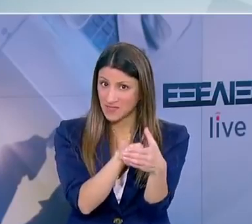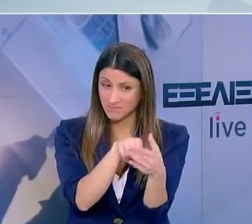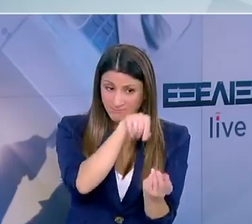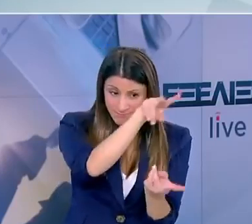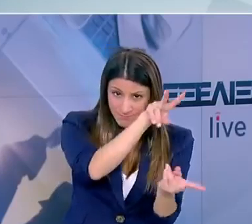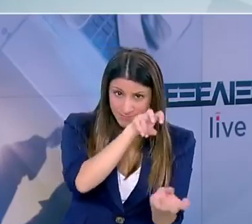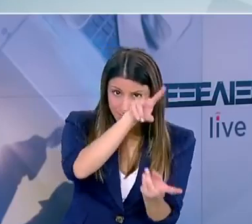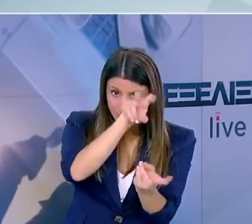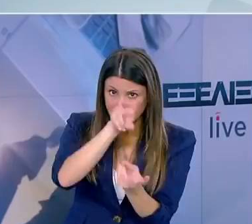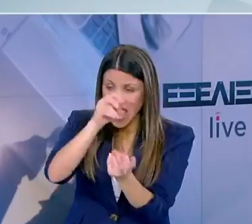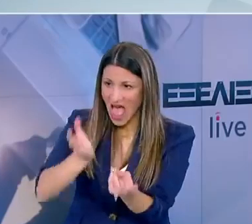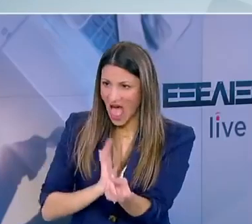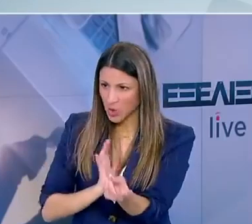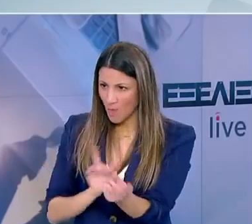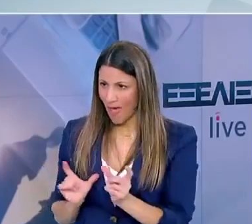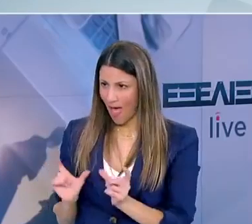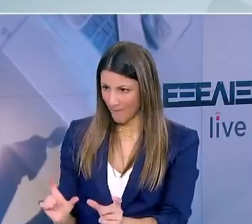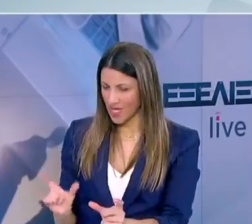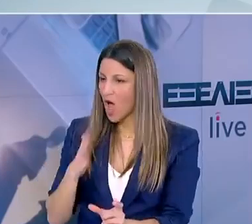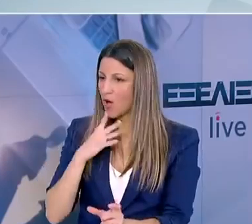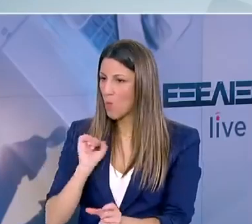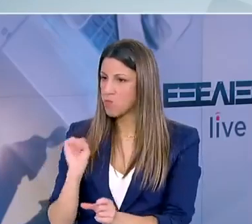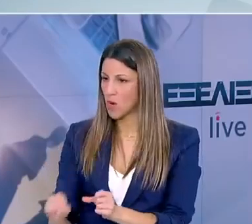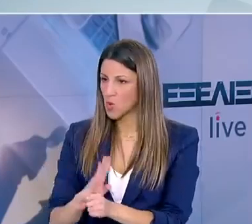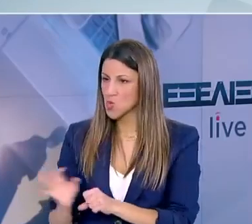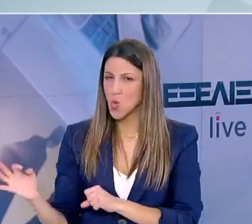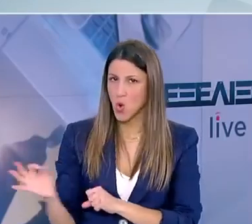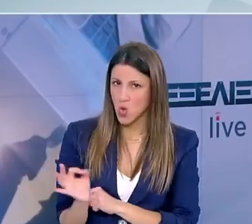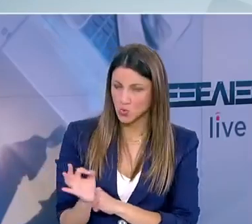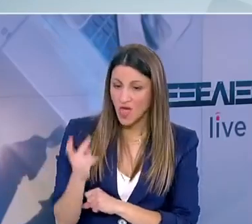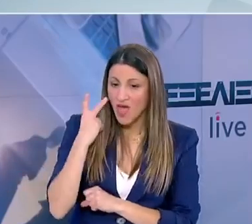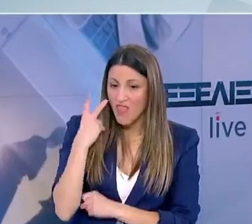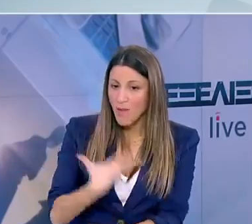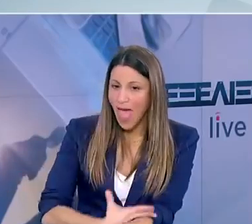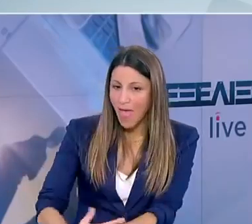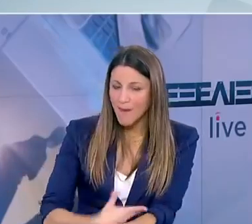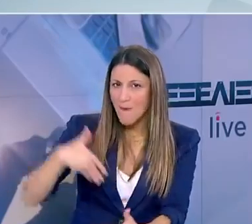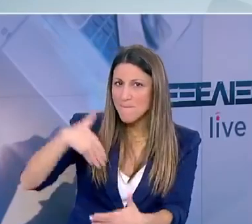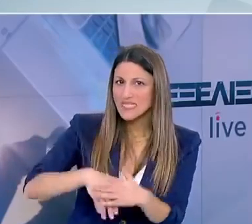αναπτύξει αντισώματα προκειμένου να αξιοποιηθούν ενδεχομένως ως δότες πλάσματος.